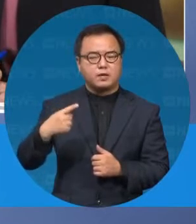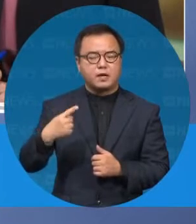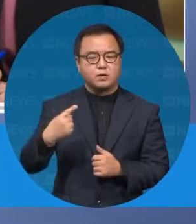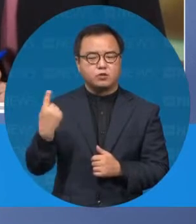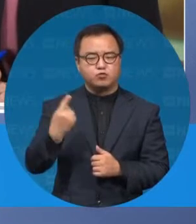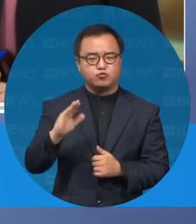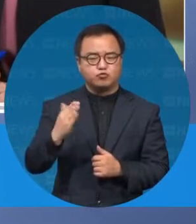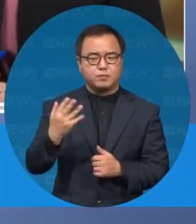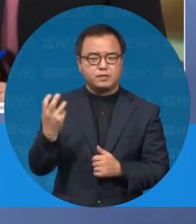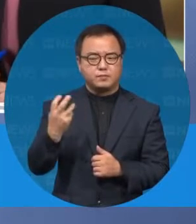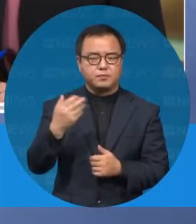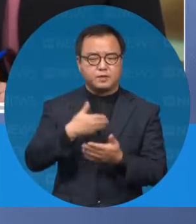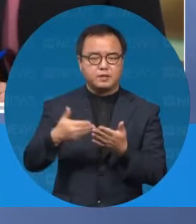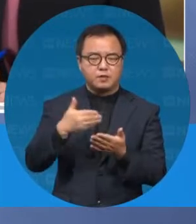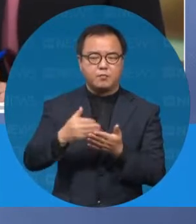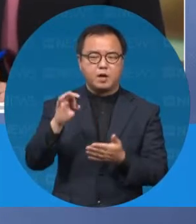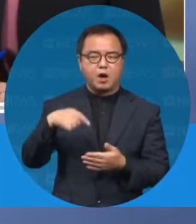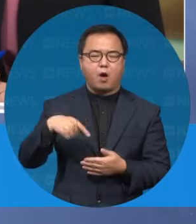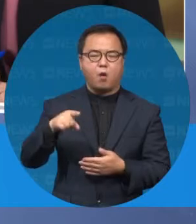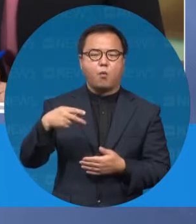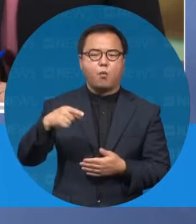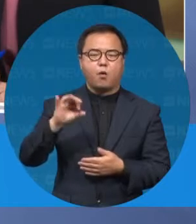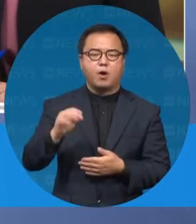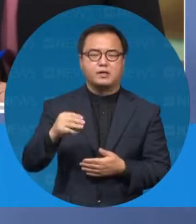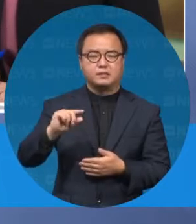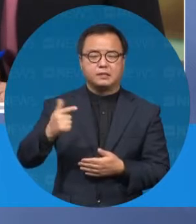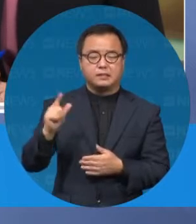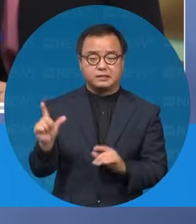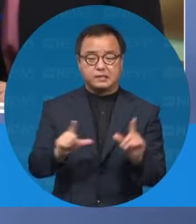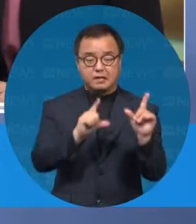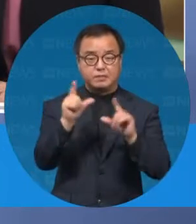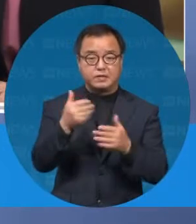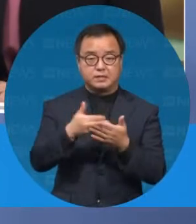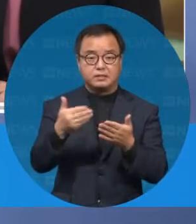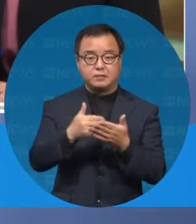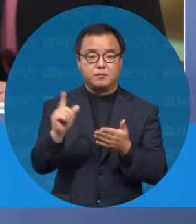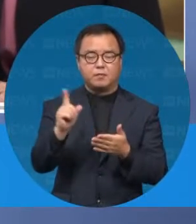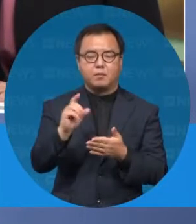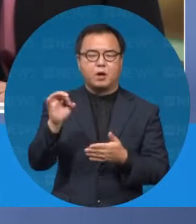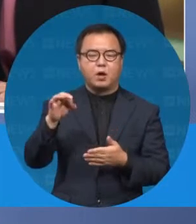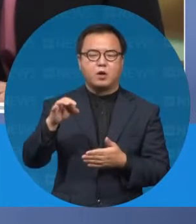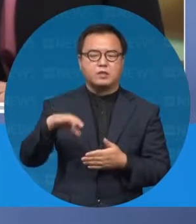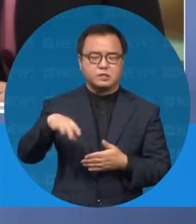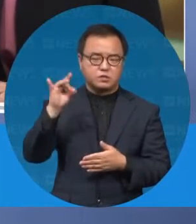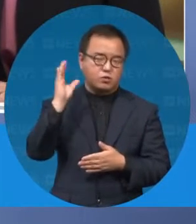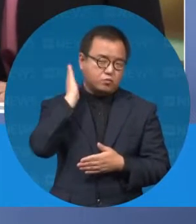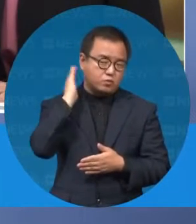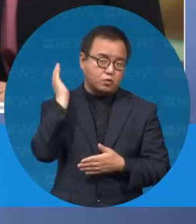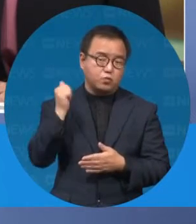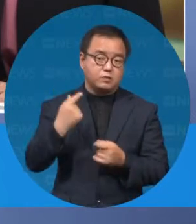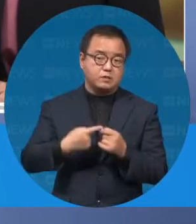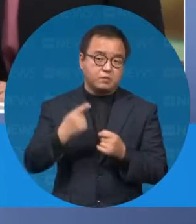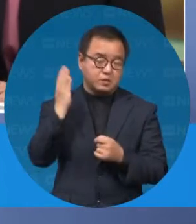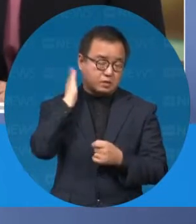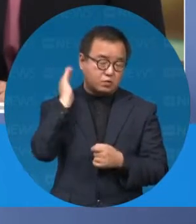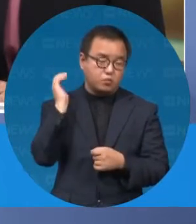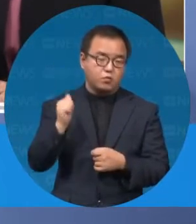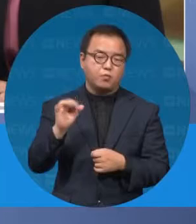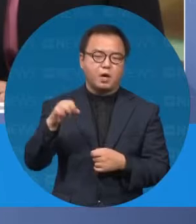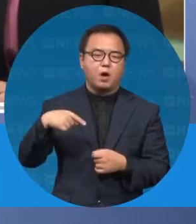삶이란 벽화는 초대 대통령인 조지 워싱턴의 노예 소요 졸업 묘사에 아메리카 원주민 학살의